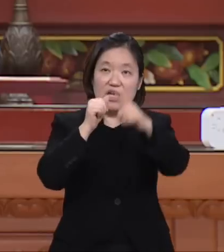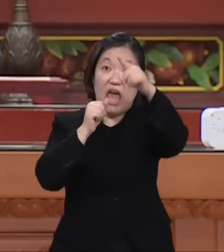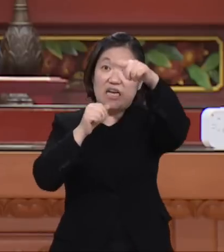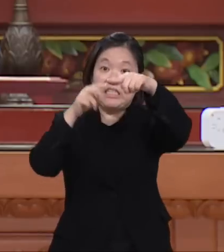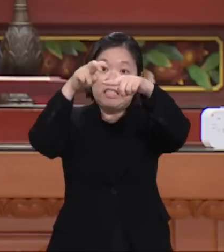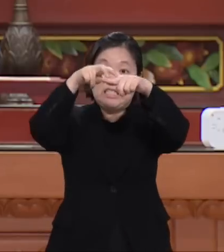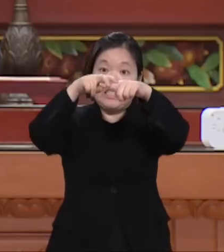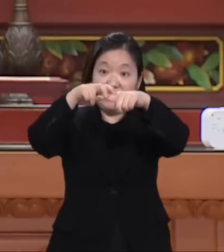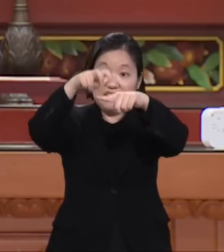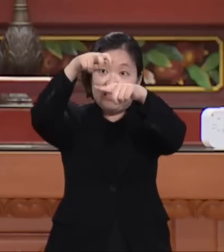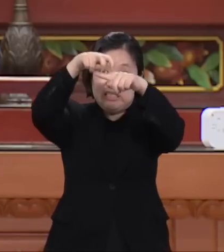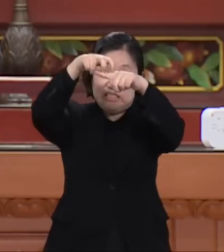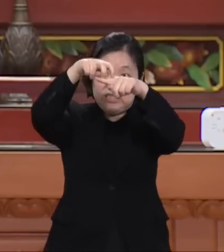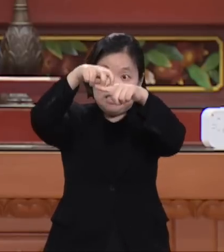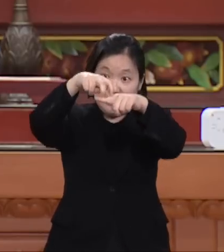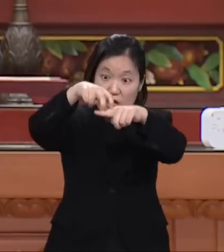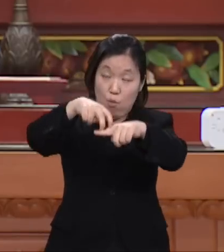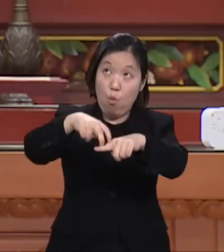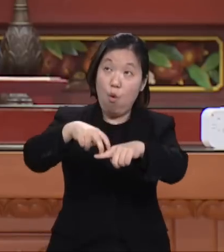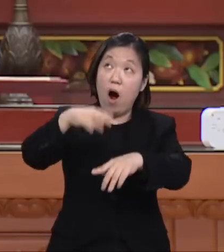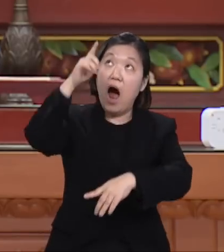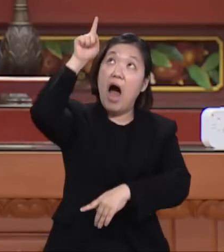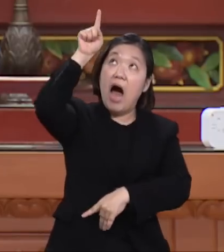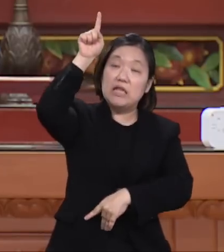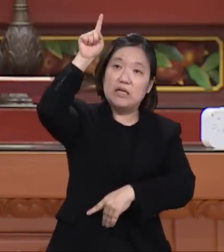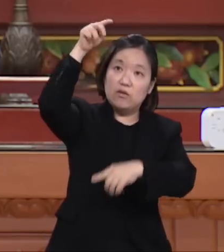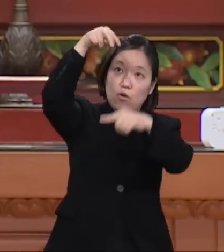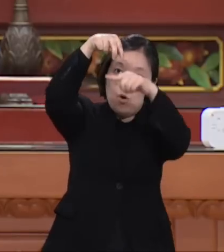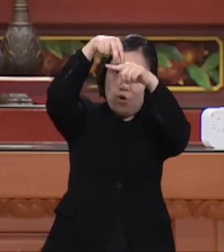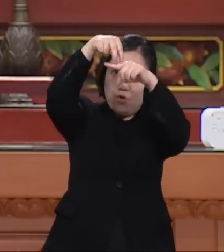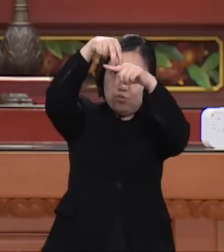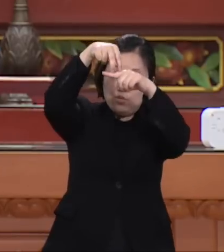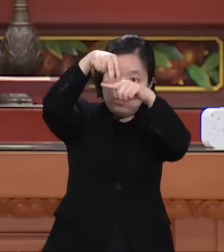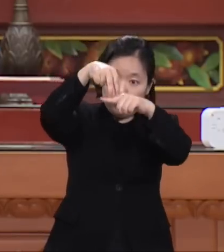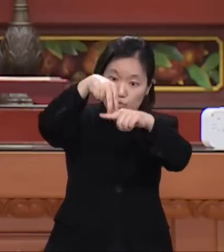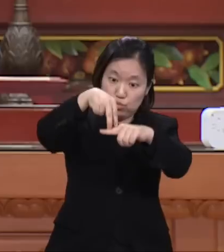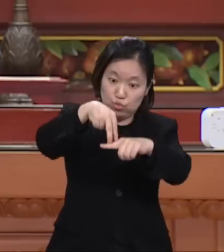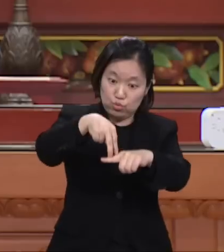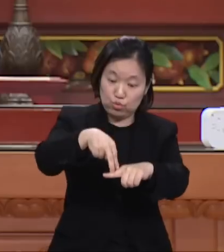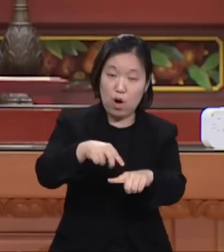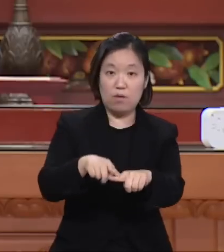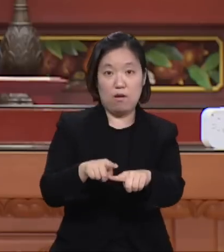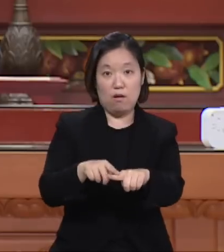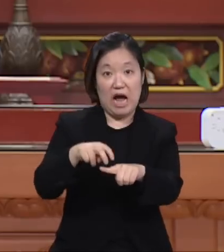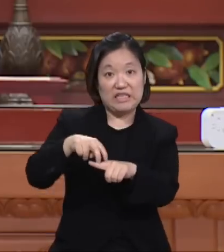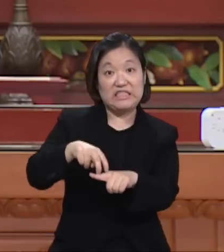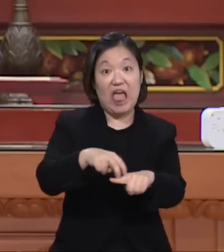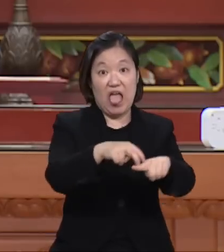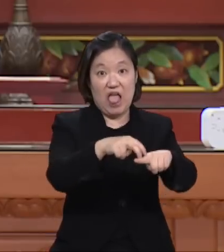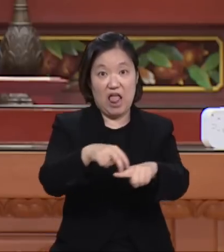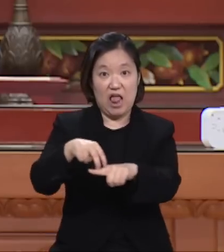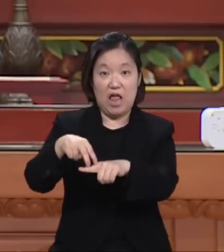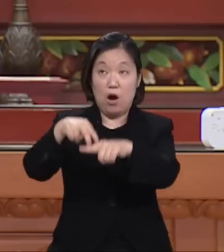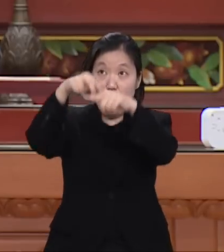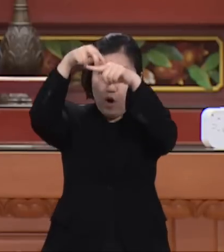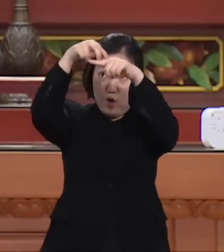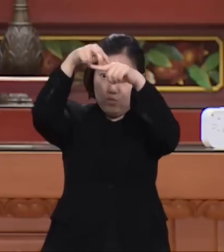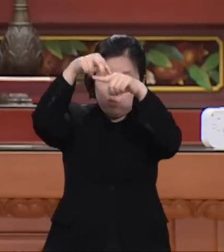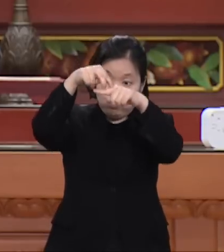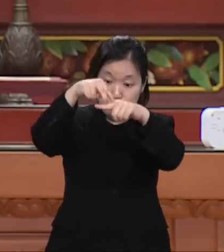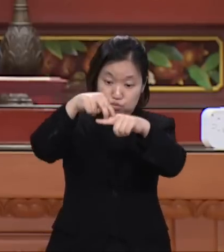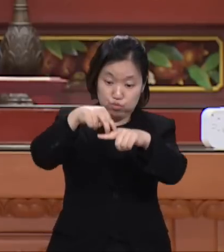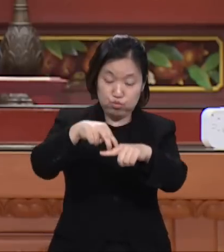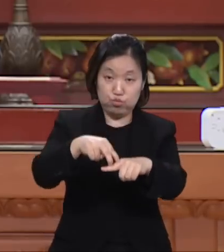하나가 싹 이렇게 허공에서 내려오더랍니다 그래서 그네가 허공에서 싹 공중에서